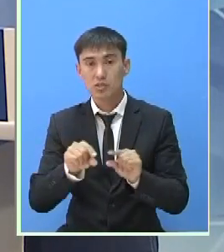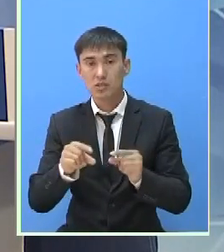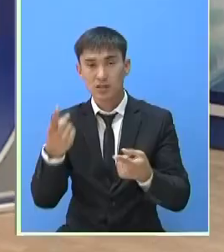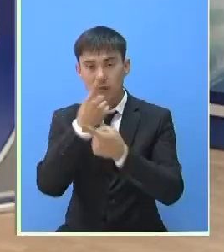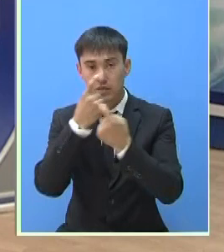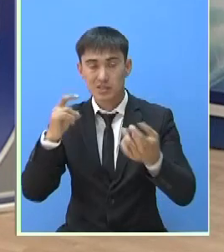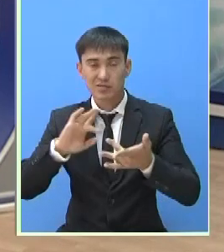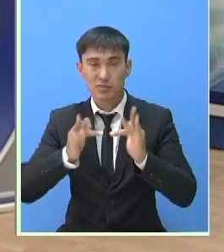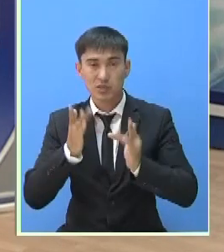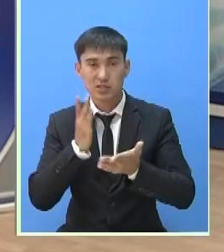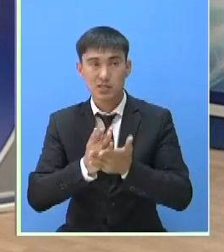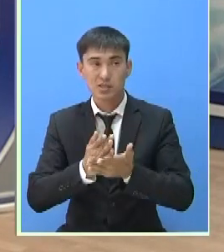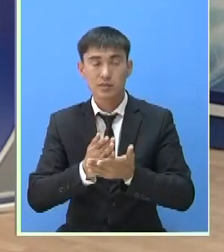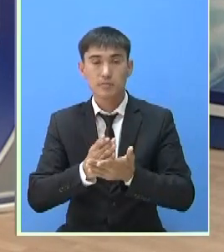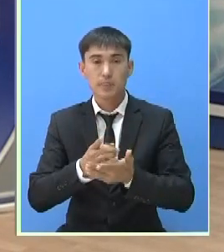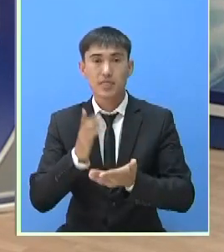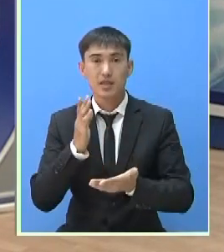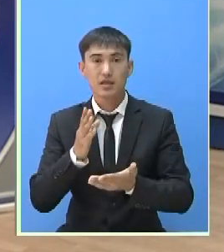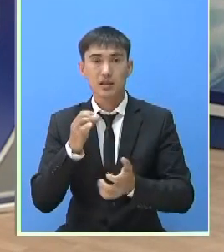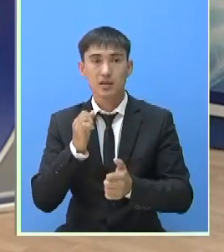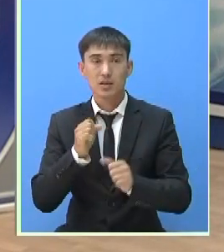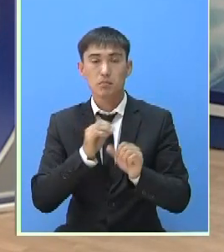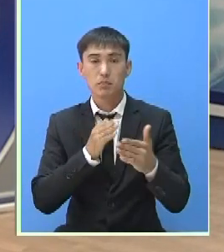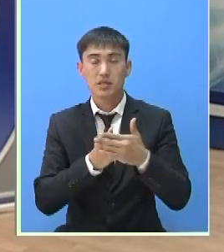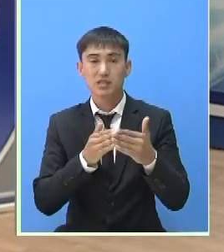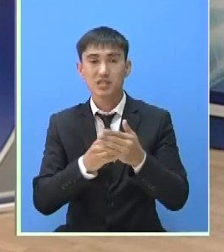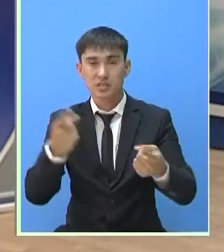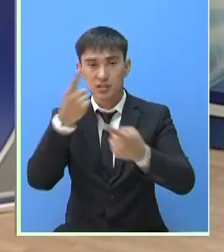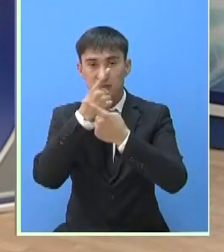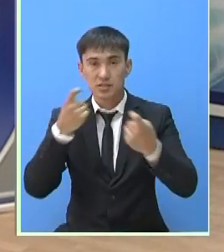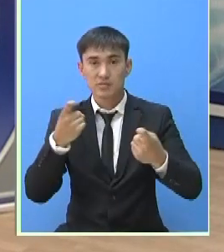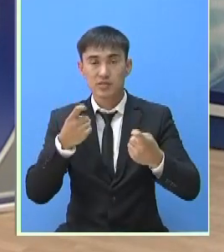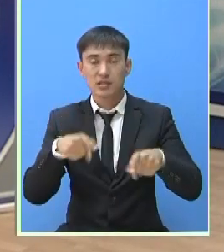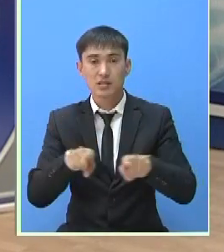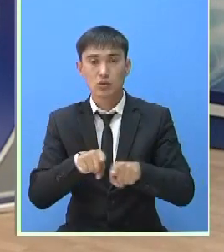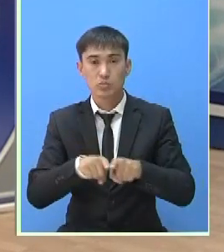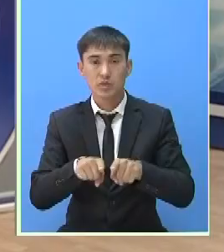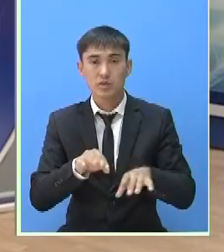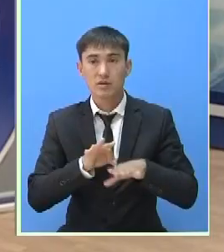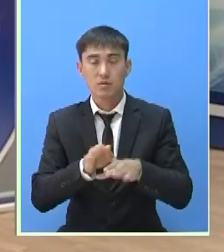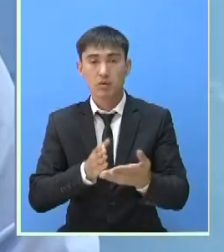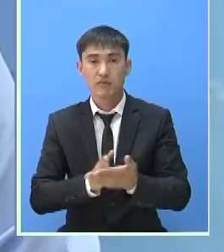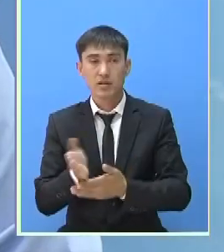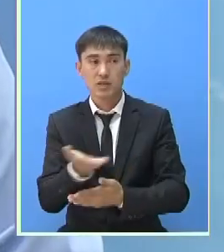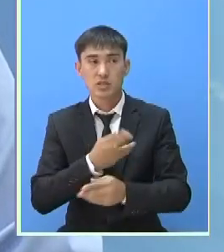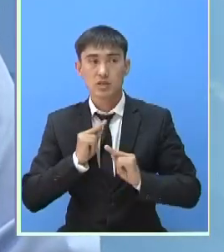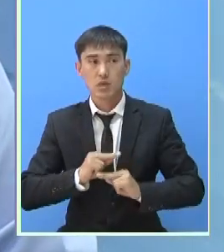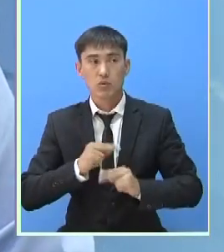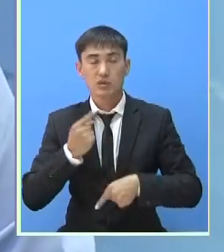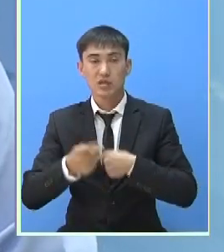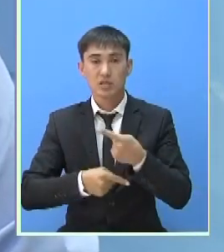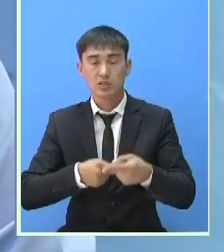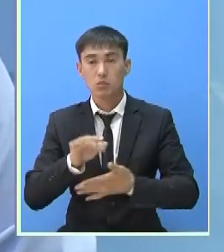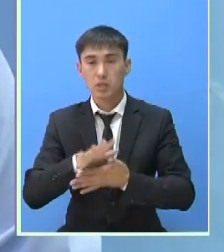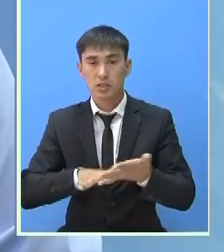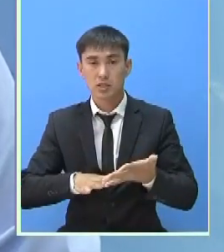массовой информации, есть предостерегающие сведения и тому подобное. Вот это направление нашей работы и в дальнейшем и